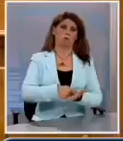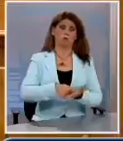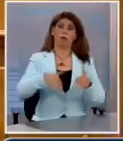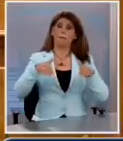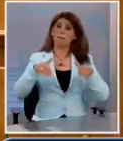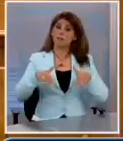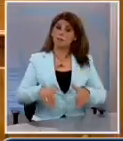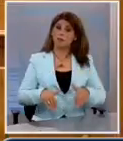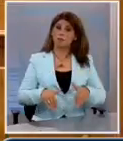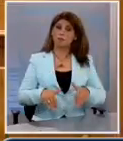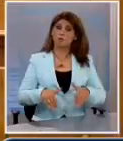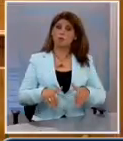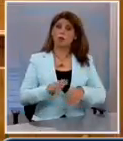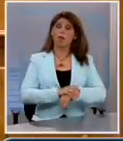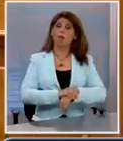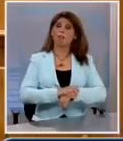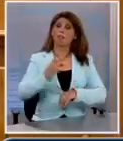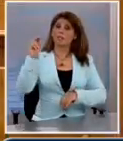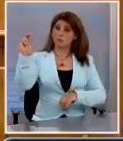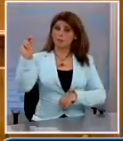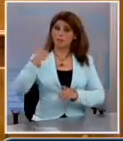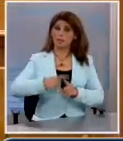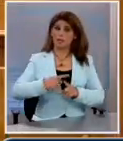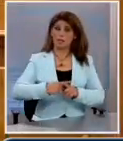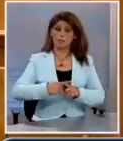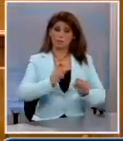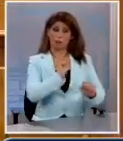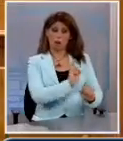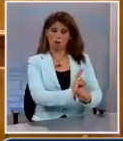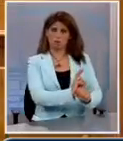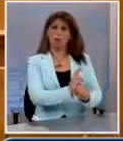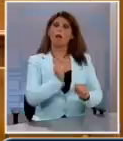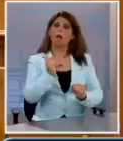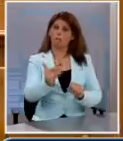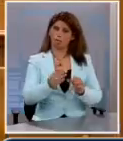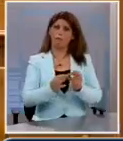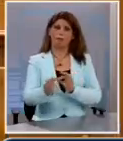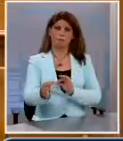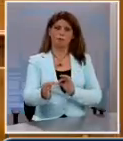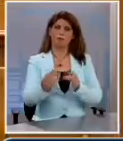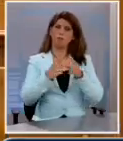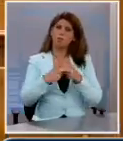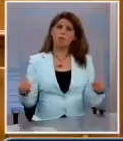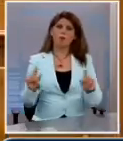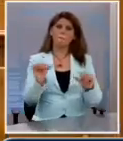σεβασμό στις δεσμεύσεις της χώρας για πρωτογενή πλεονάσματα. Θα εφαρμόσουμε ένα διαφορετικό